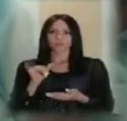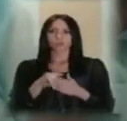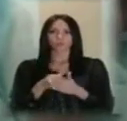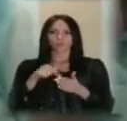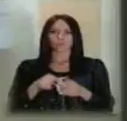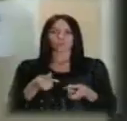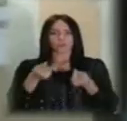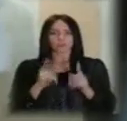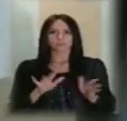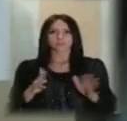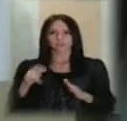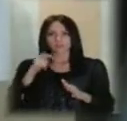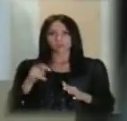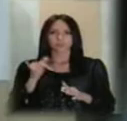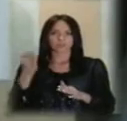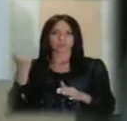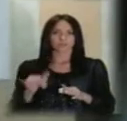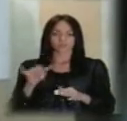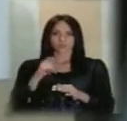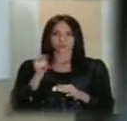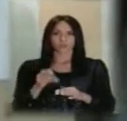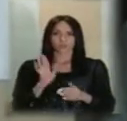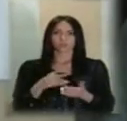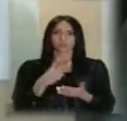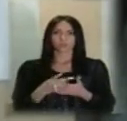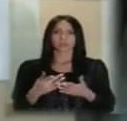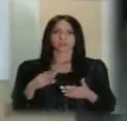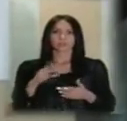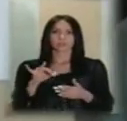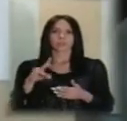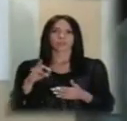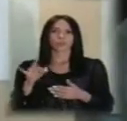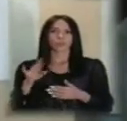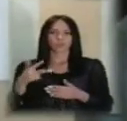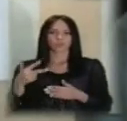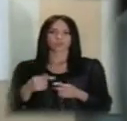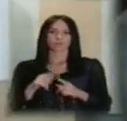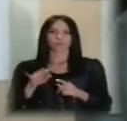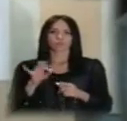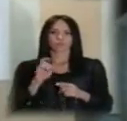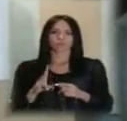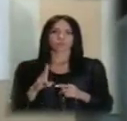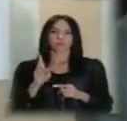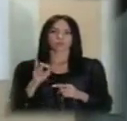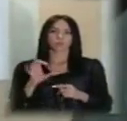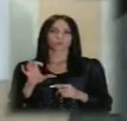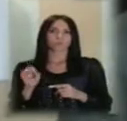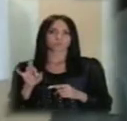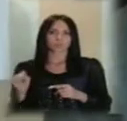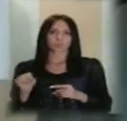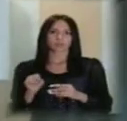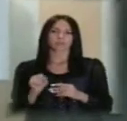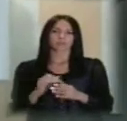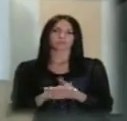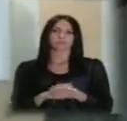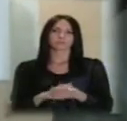історії України. Я сьогодні буду презентувати трилогію. Це романи «Звенига», «Розшабленого комісара», «Пророцтво Юрка Тютюнника»,